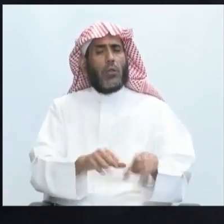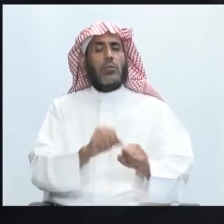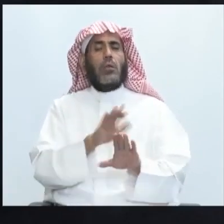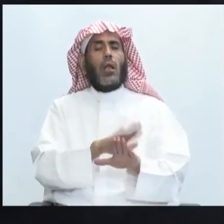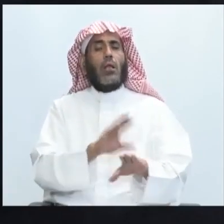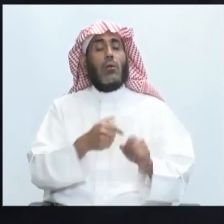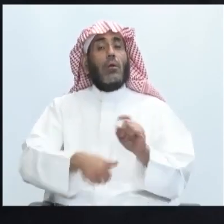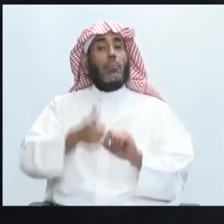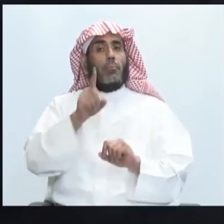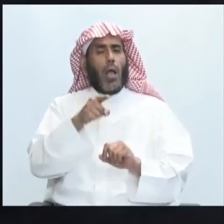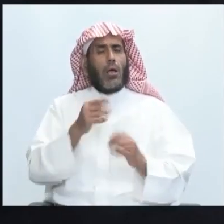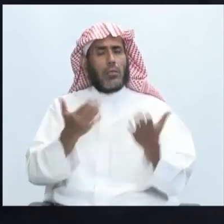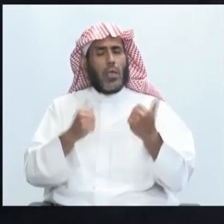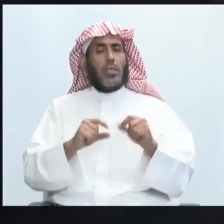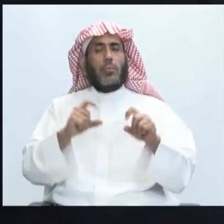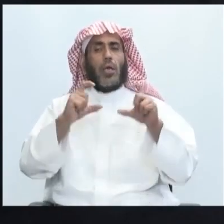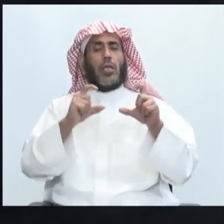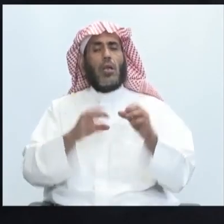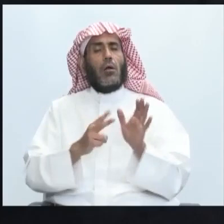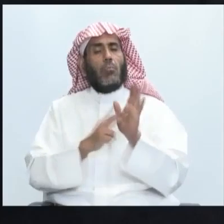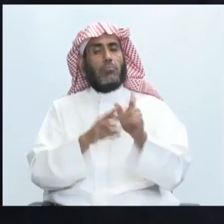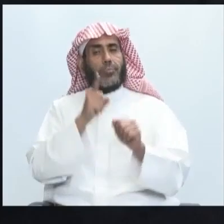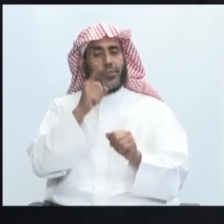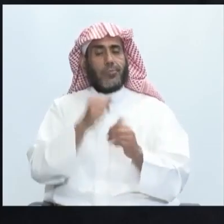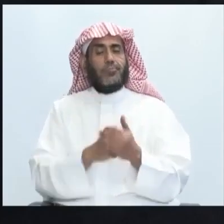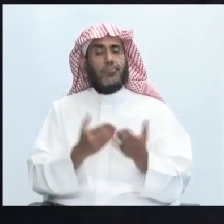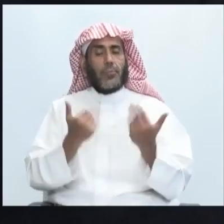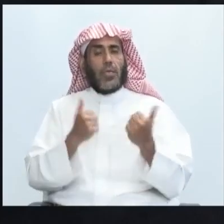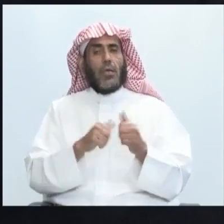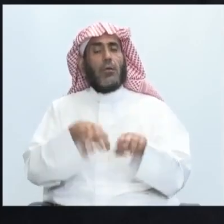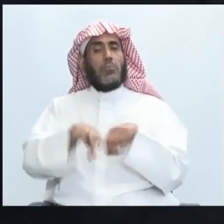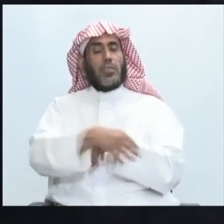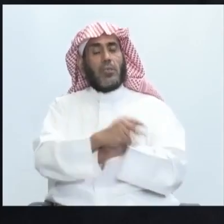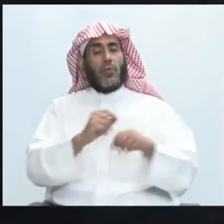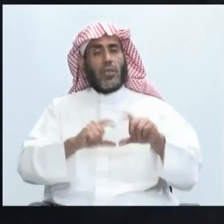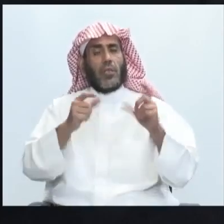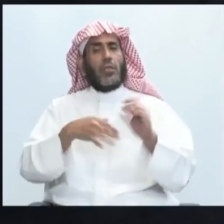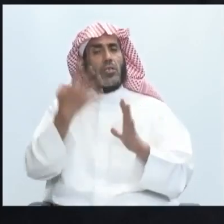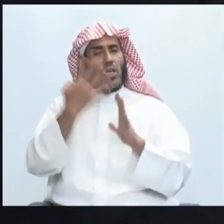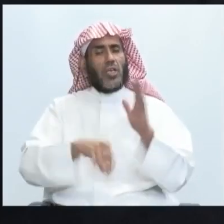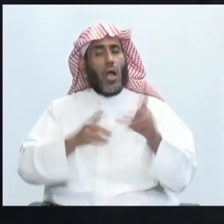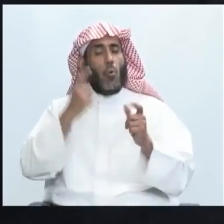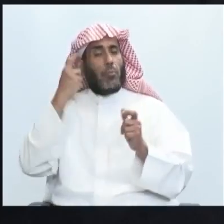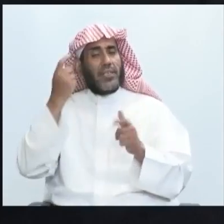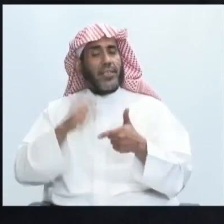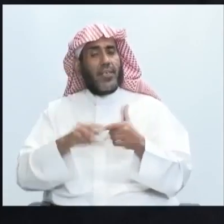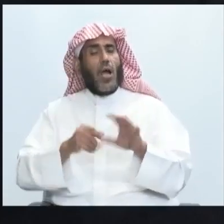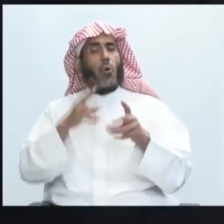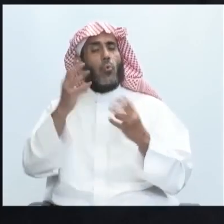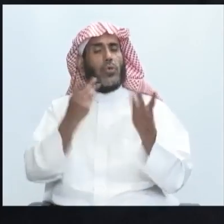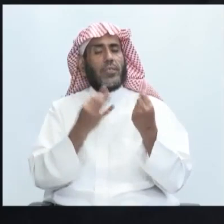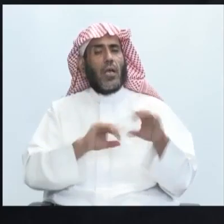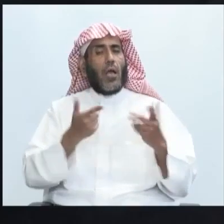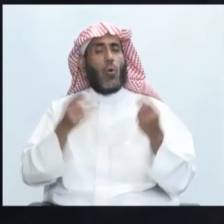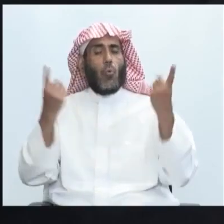وهنا بامكانك انت ايضا تاتي بادله من عندك وايضا تاتي بتصنيف هذه الادله اما شرعي او منطقي او احصائي او